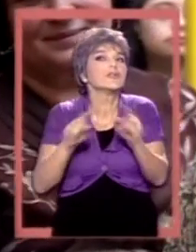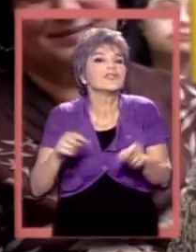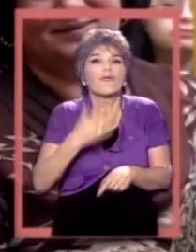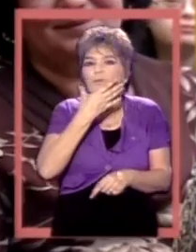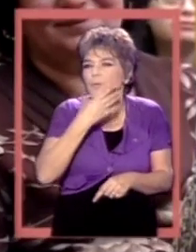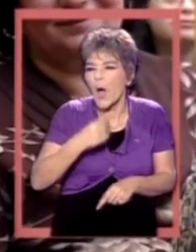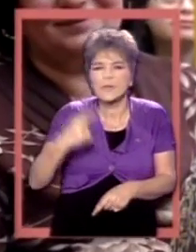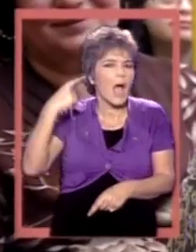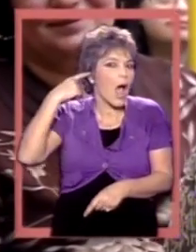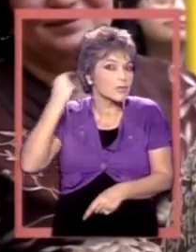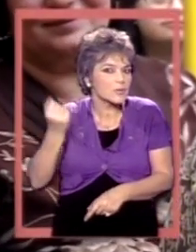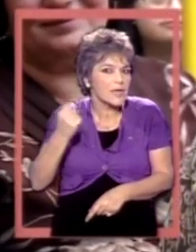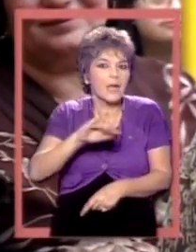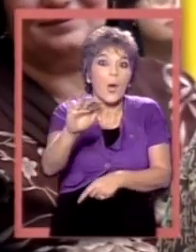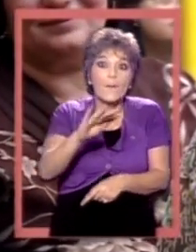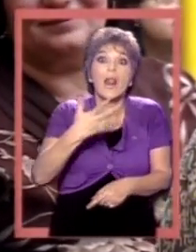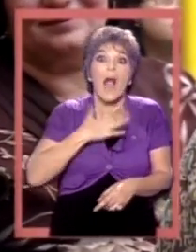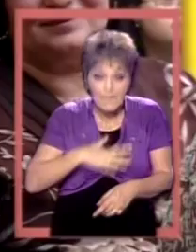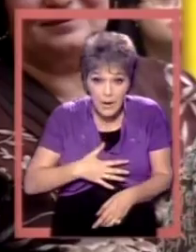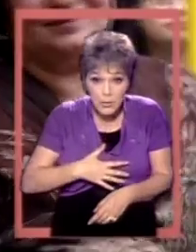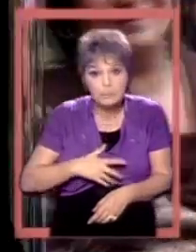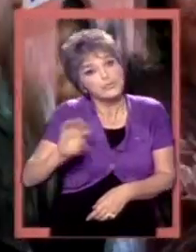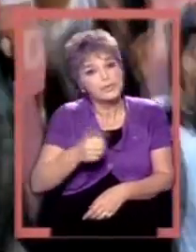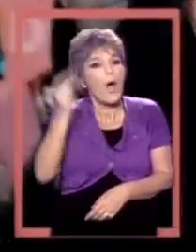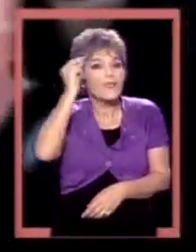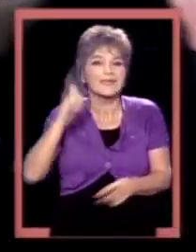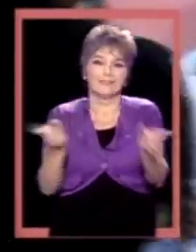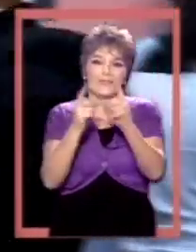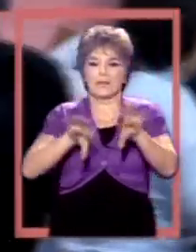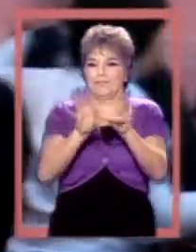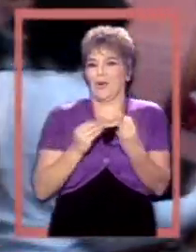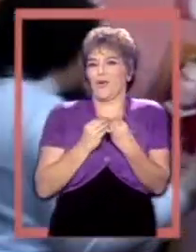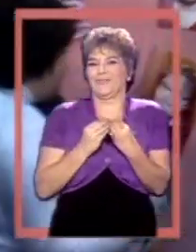și le-am ales și la tuturor le-au plăcut.